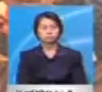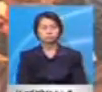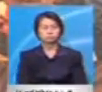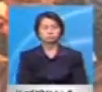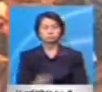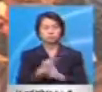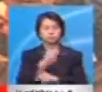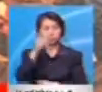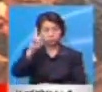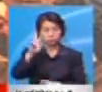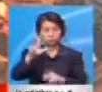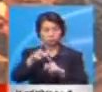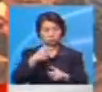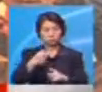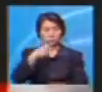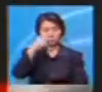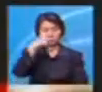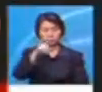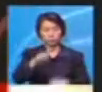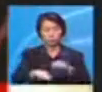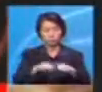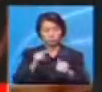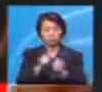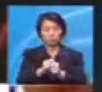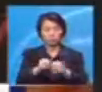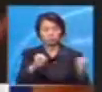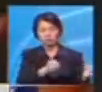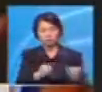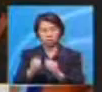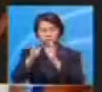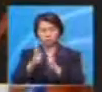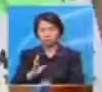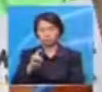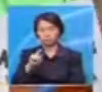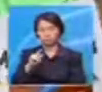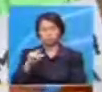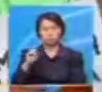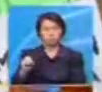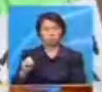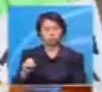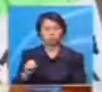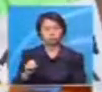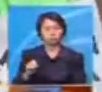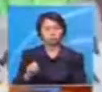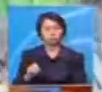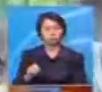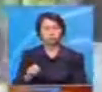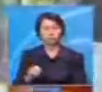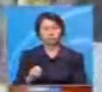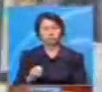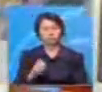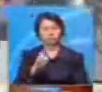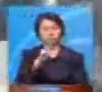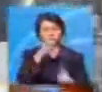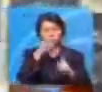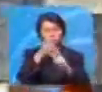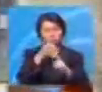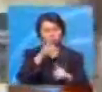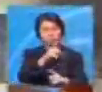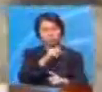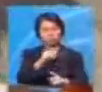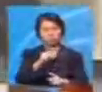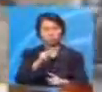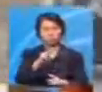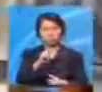edisi ketiga w4h ini merupakan anjuran sebuah badan bukan kerajaan ngo Rose to Rose yang mensasarkan kutipan